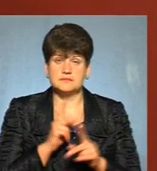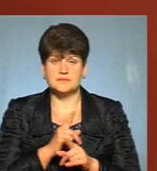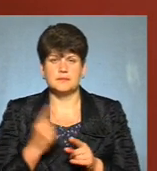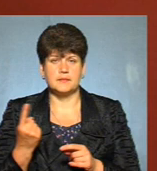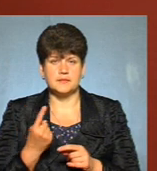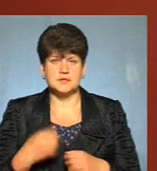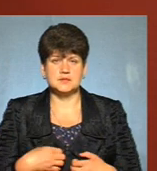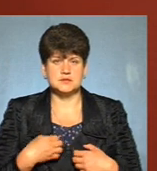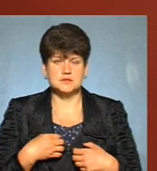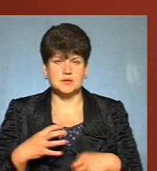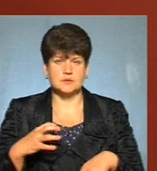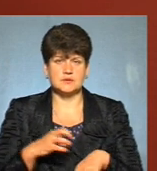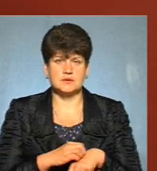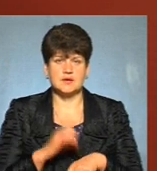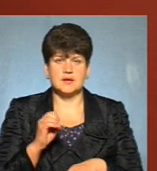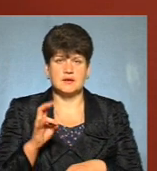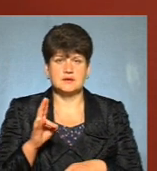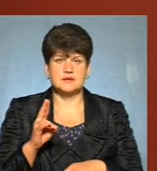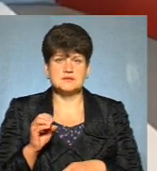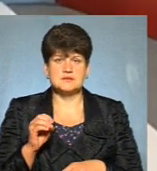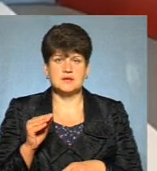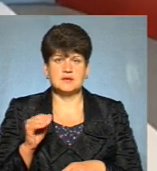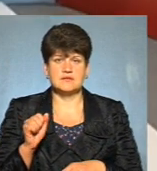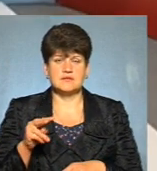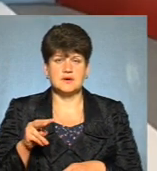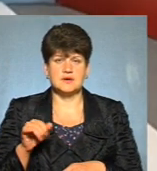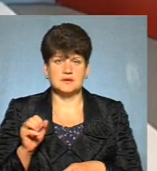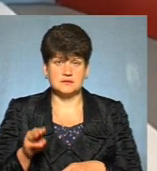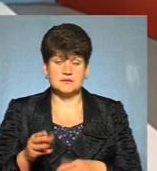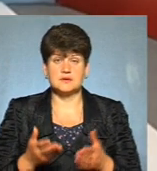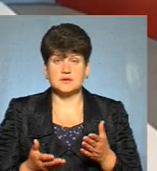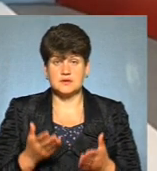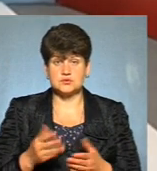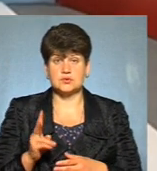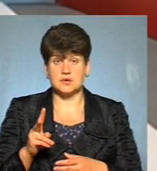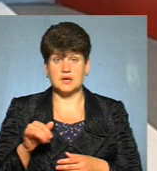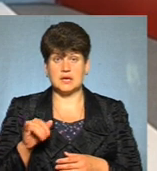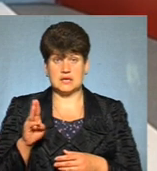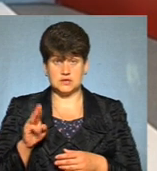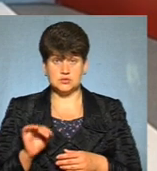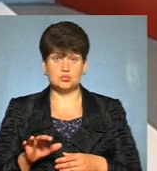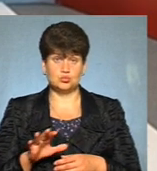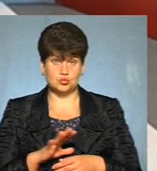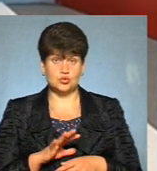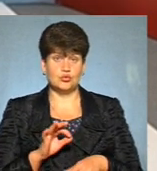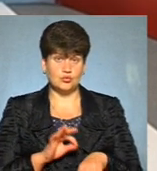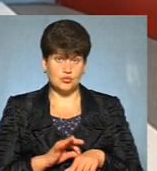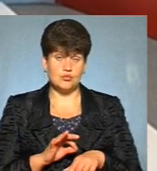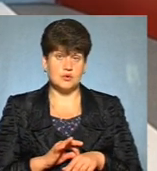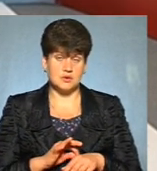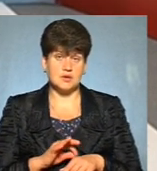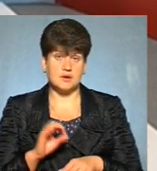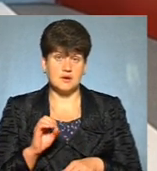найстрашніший наслідок укусу – це є енцефаліт. Ну, якщо кліщ був інфікований вірусом